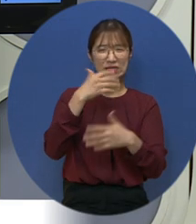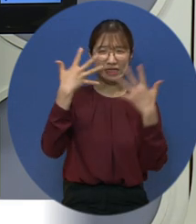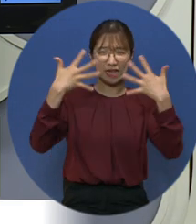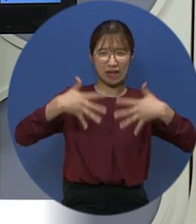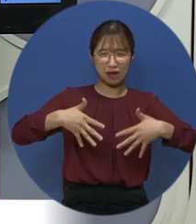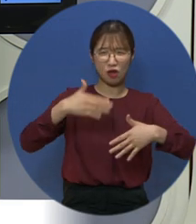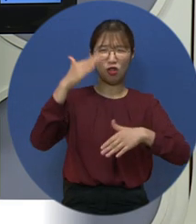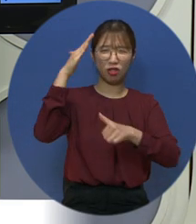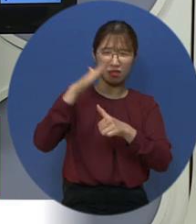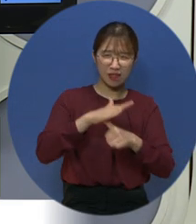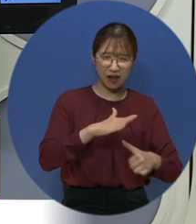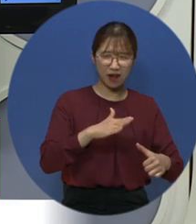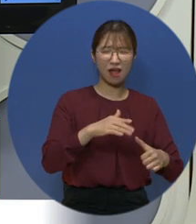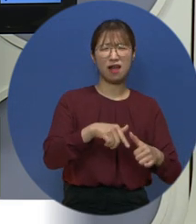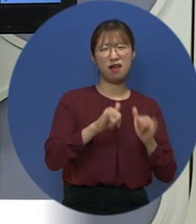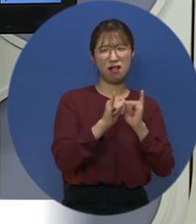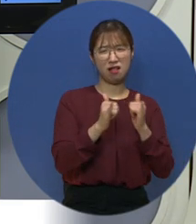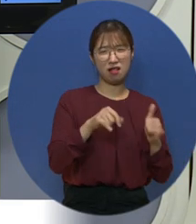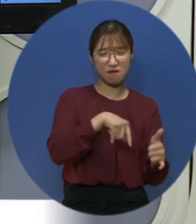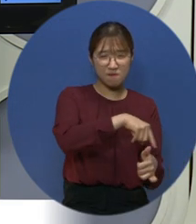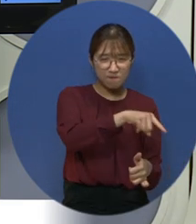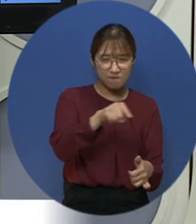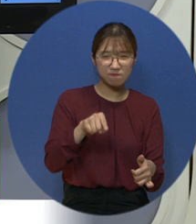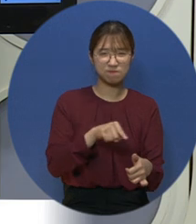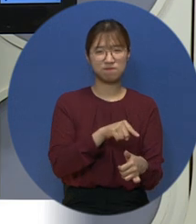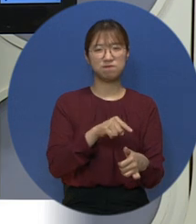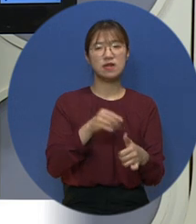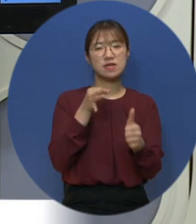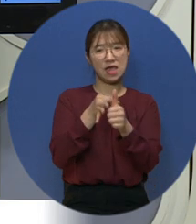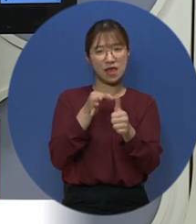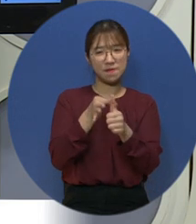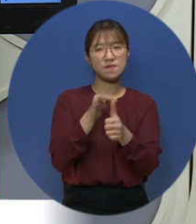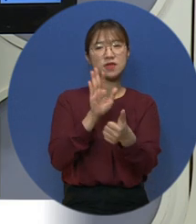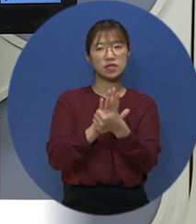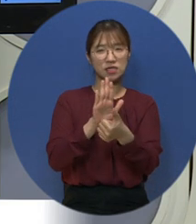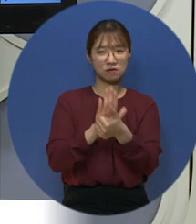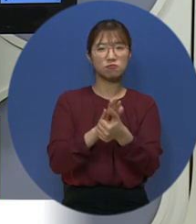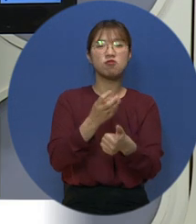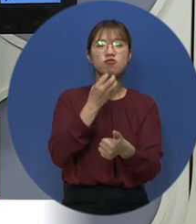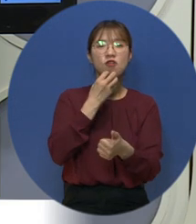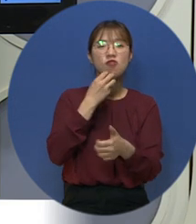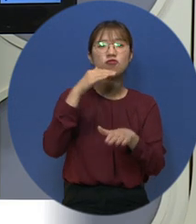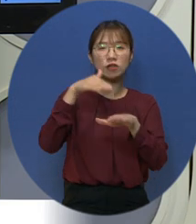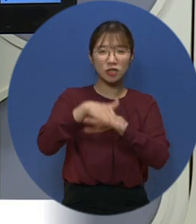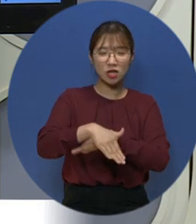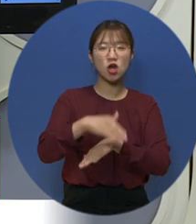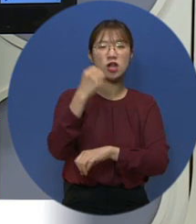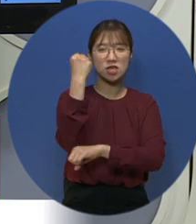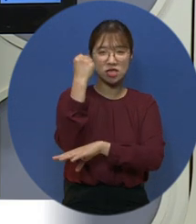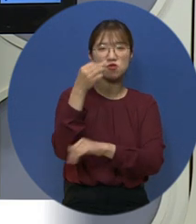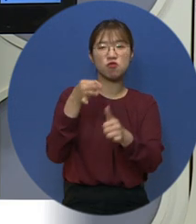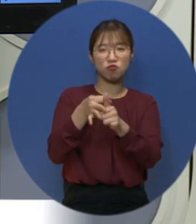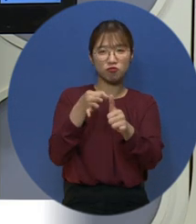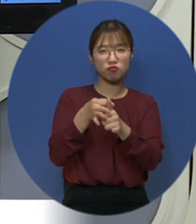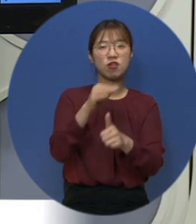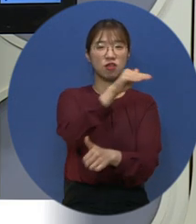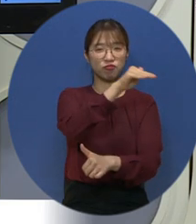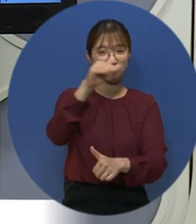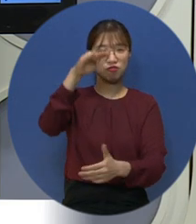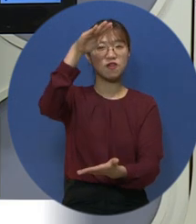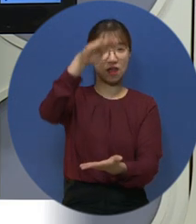복지사각지대 저소득 취약계층에 게 생계비 등을 지원하는 서울 형 기초 보장 수령 문턱을 대포